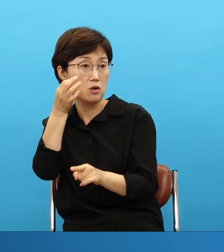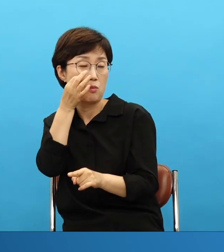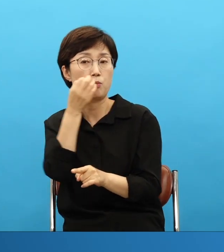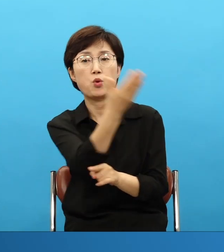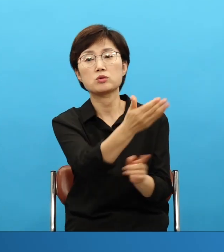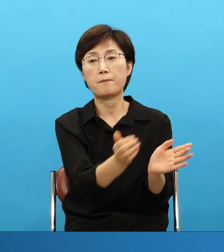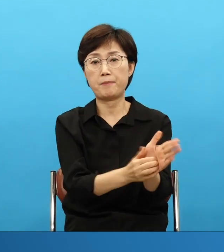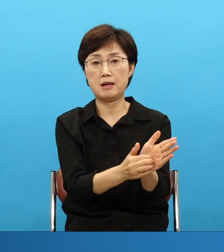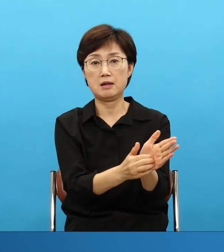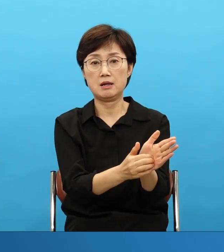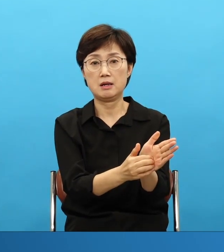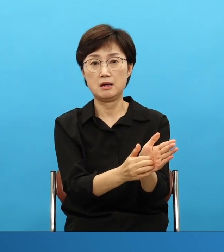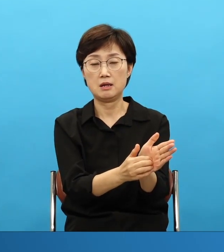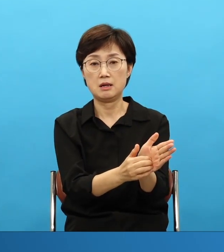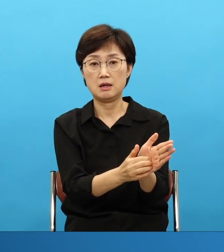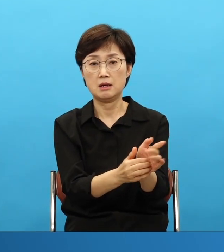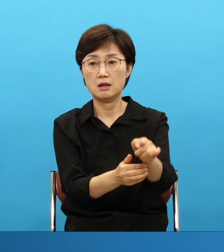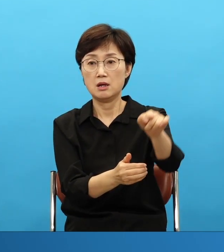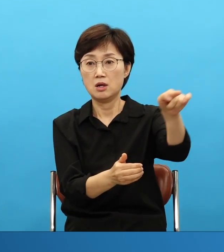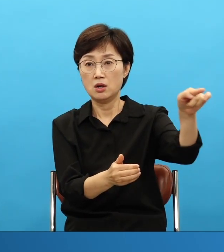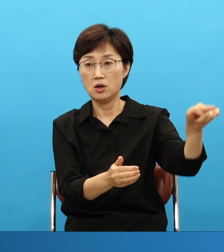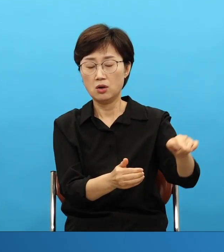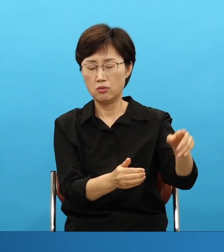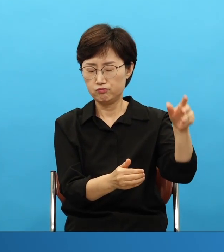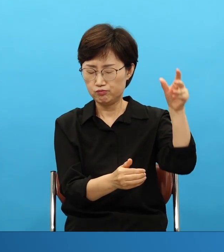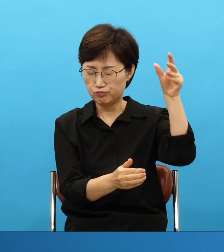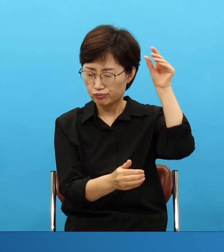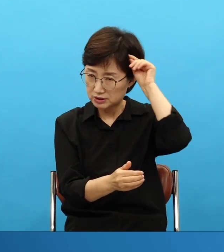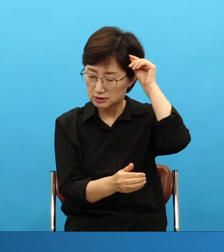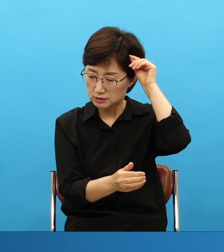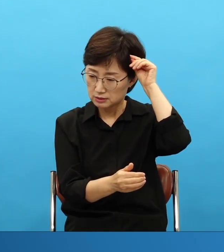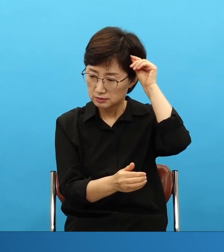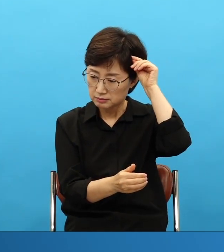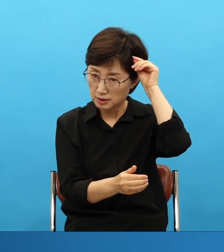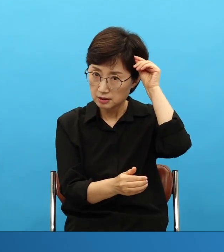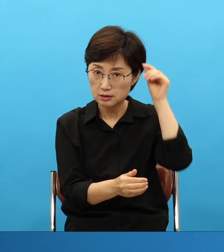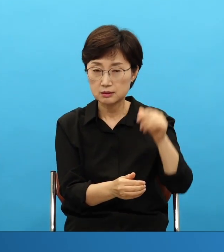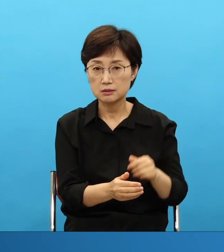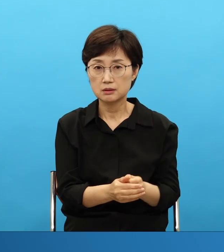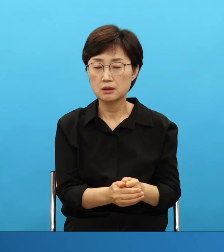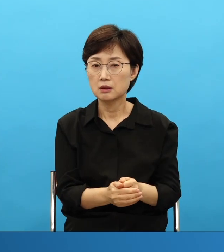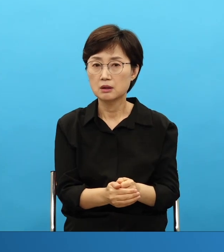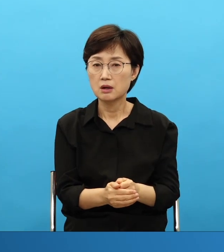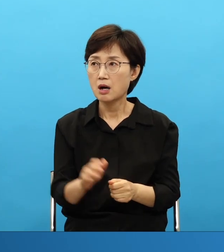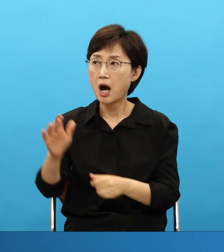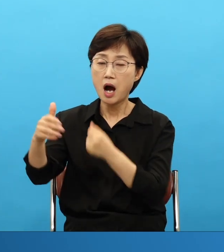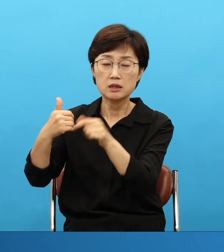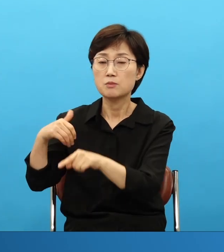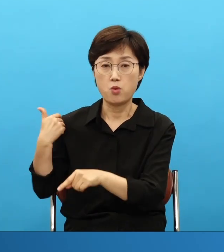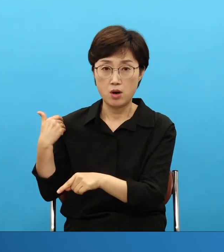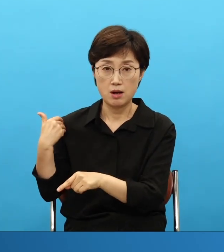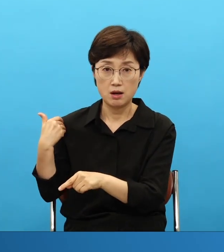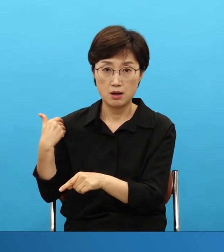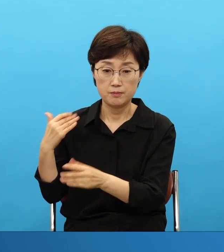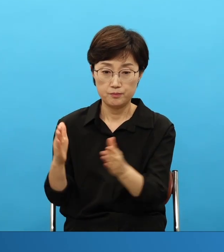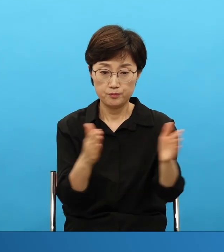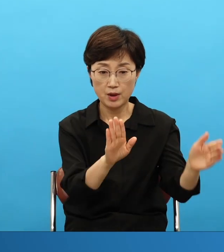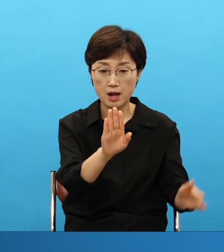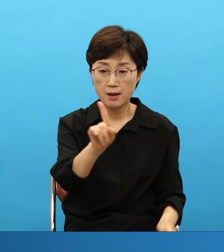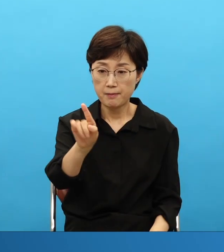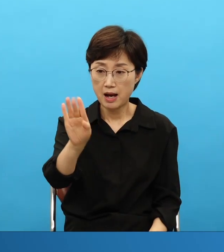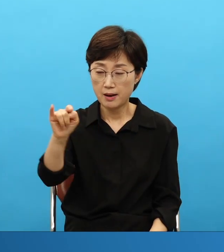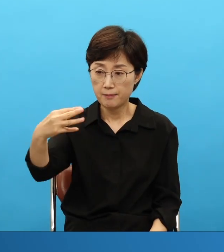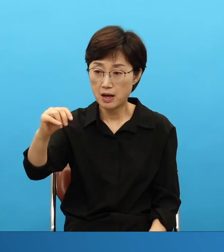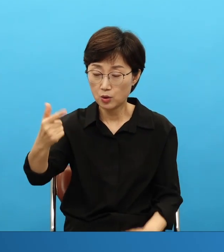보여줬습니다 얼마나인지 미지 바벨론 분명히 가서 복음